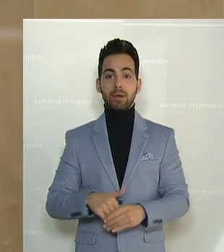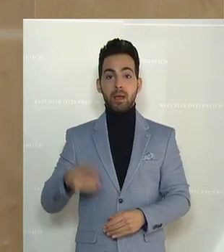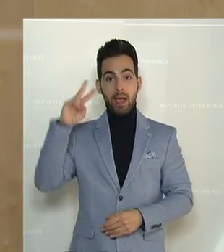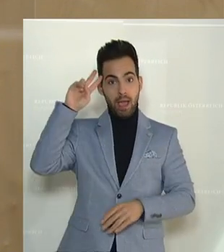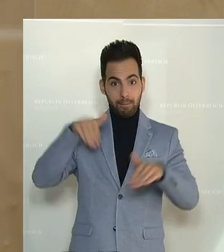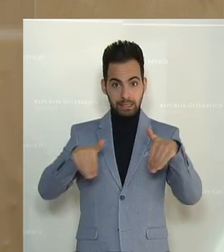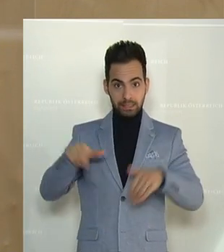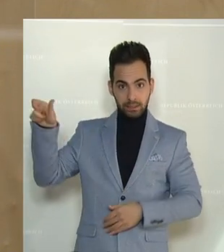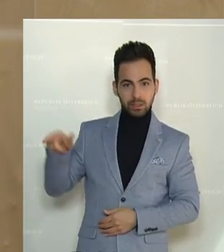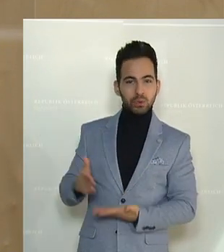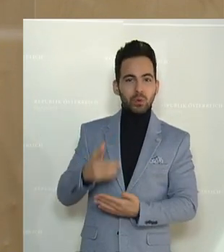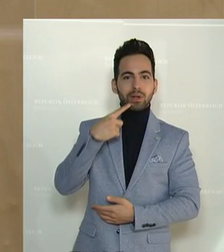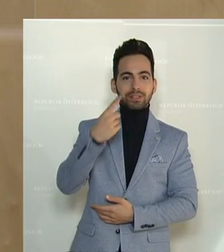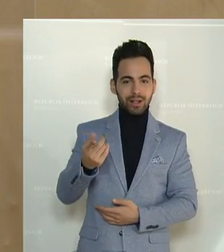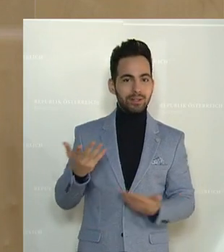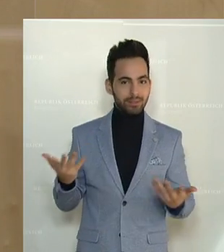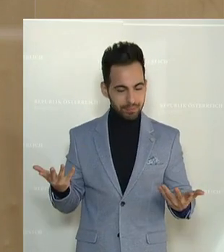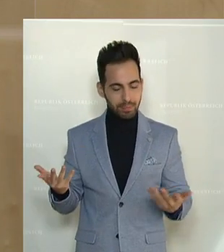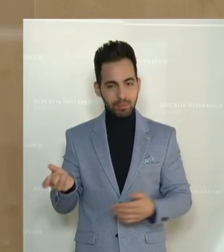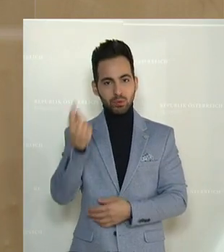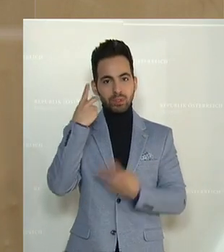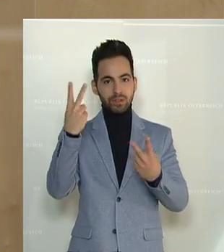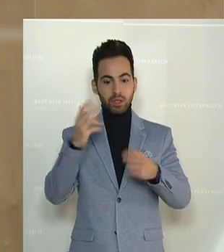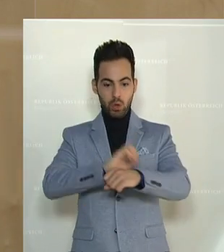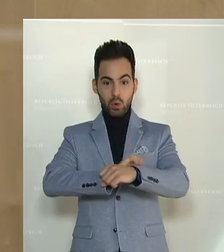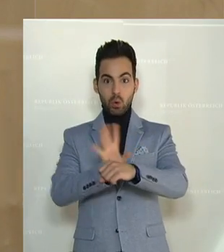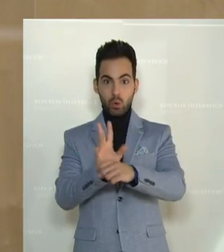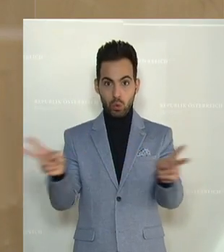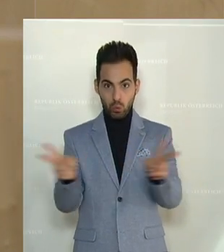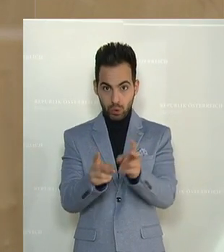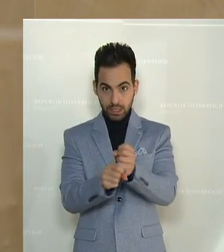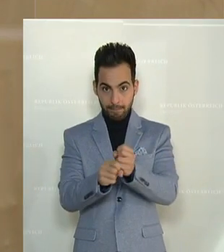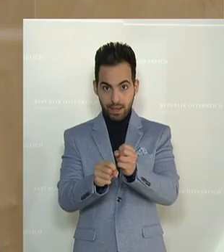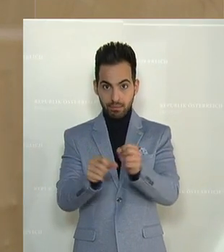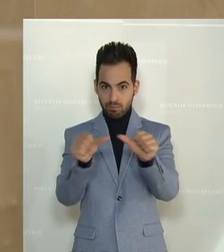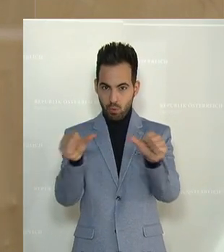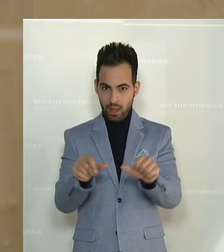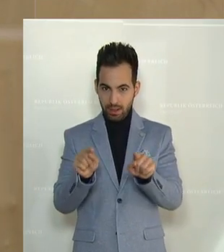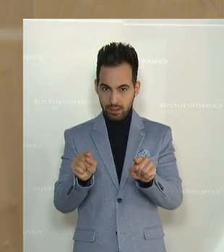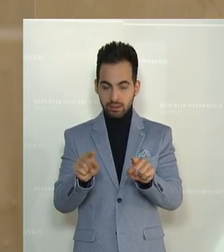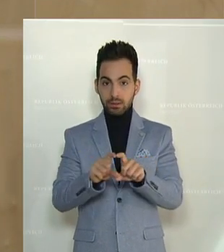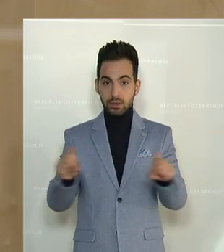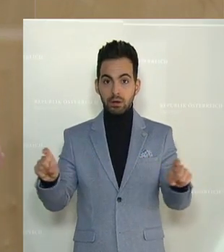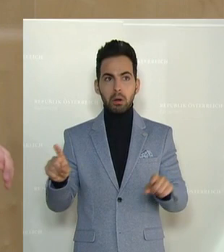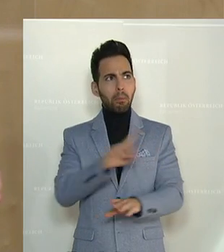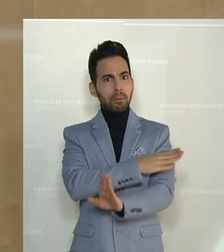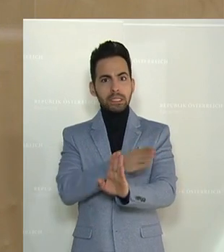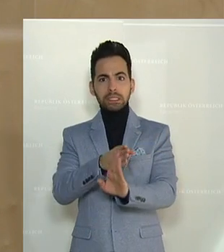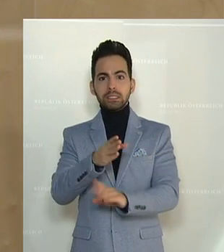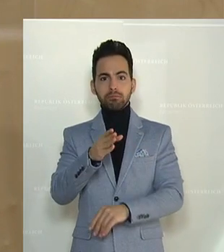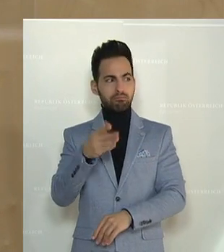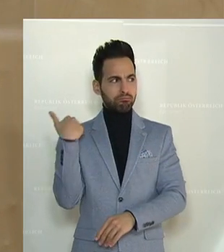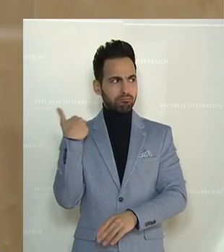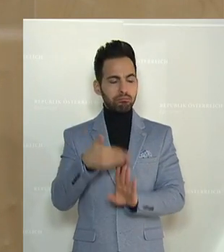Minister hat es schon erwähnt, vor allem die Corona-Kurzarbeit, die bis zu 1 Million